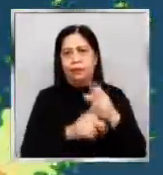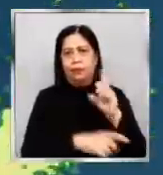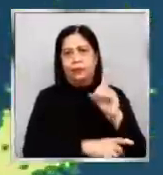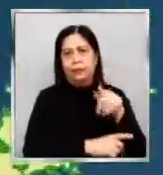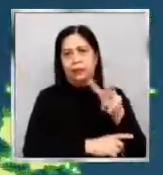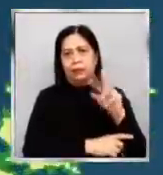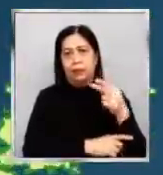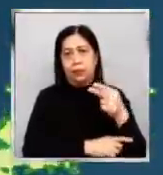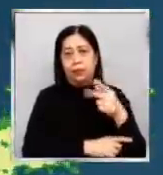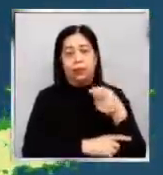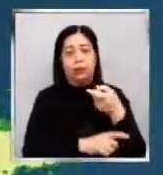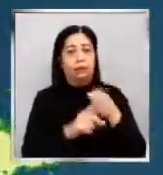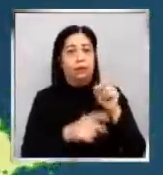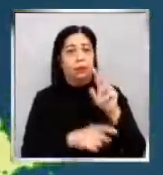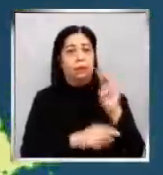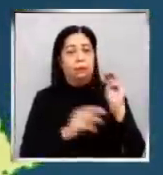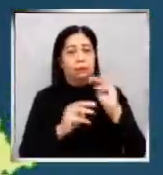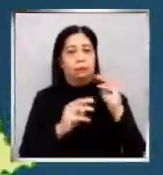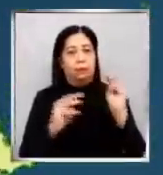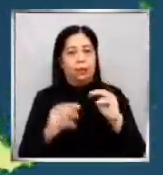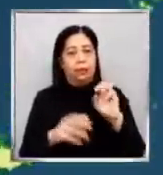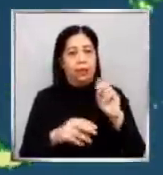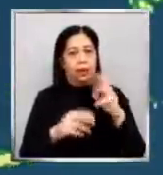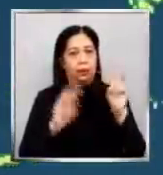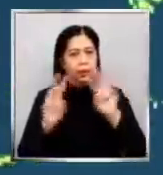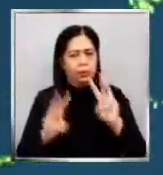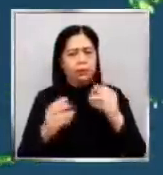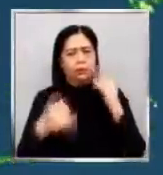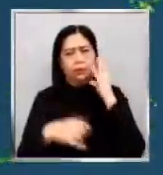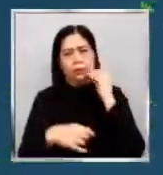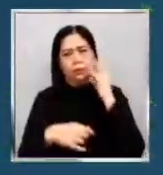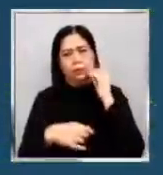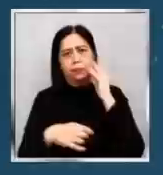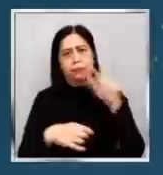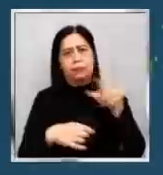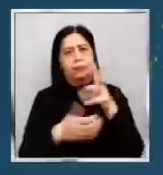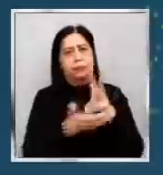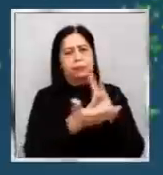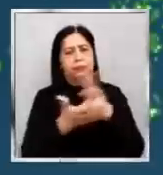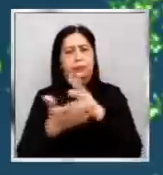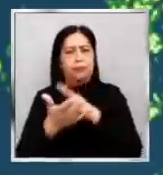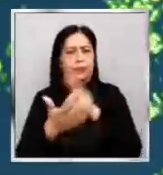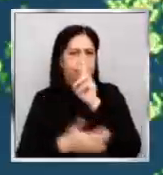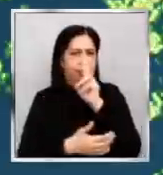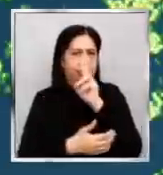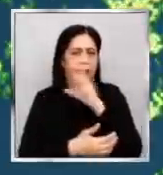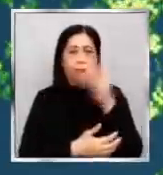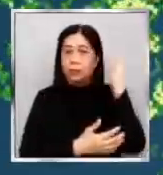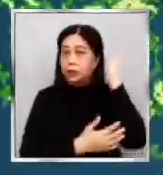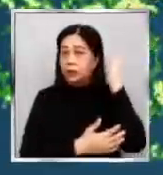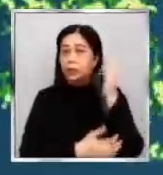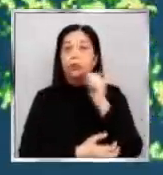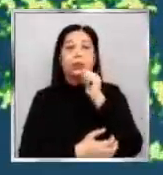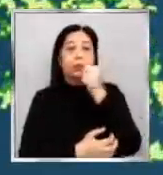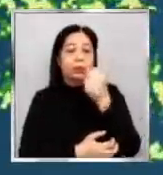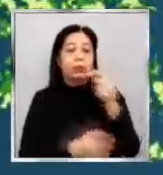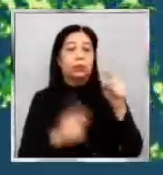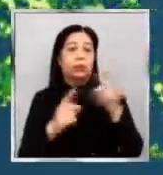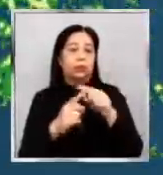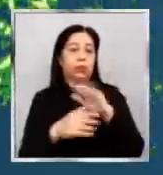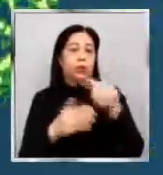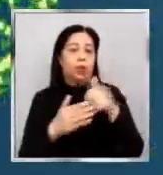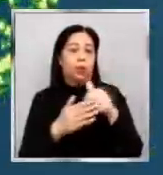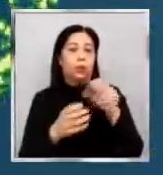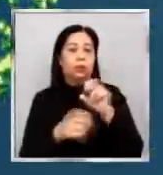Metro Weather, patuloy pa rin makararanas ng thunderstorm ang ilang lugar sa Visayas at Mindanao bukas hanggang sa All Saints Day sa